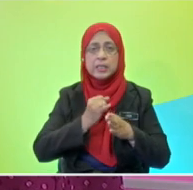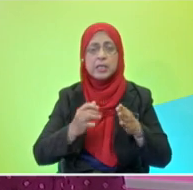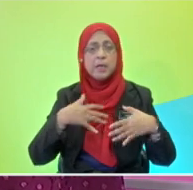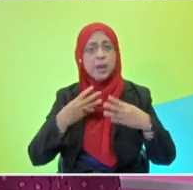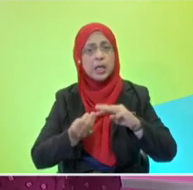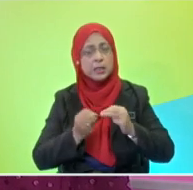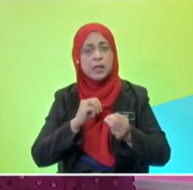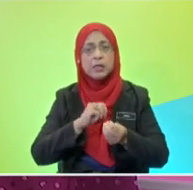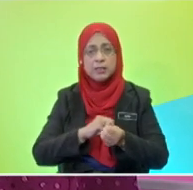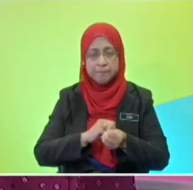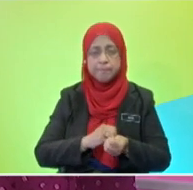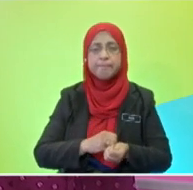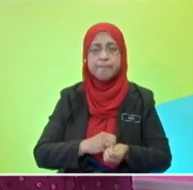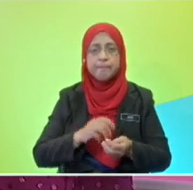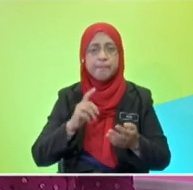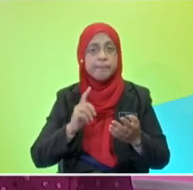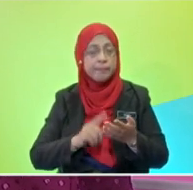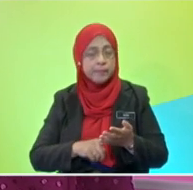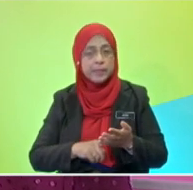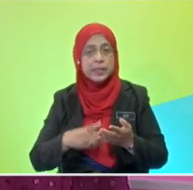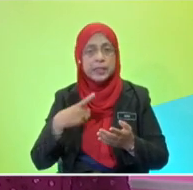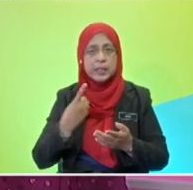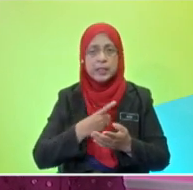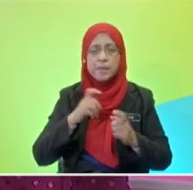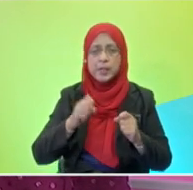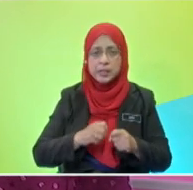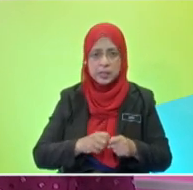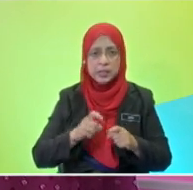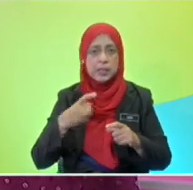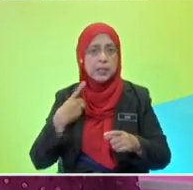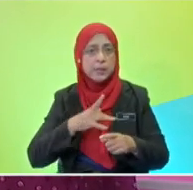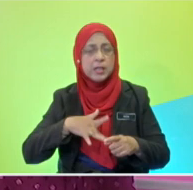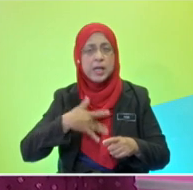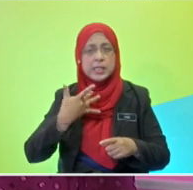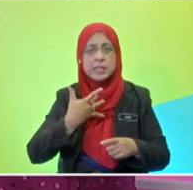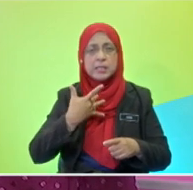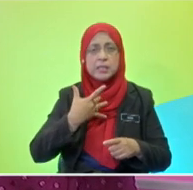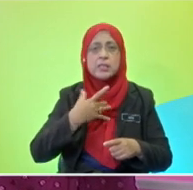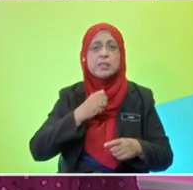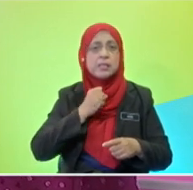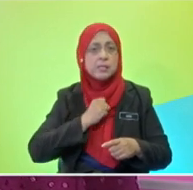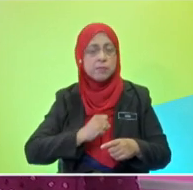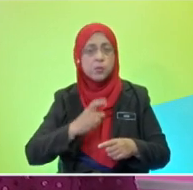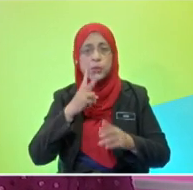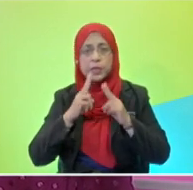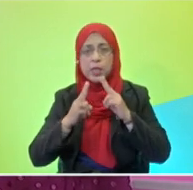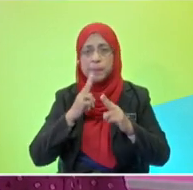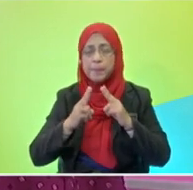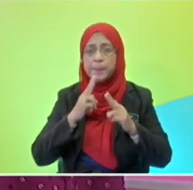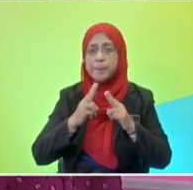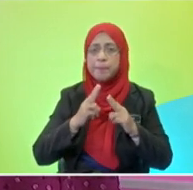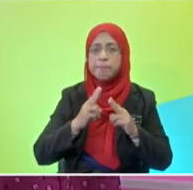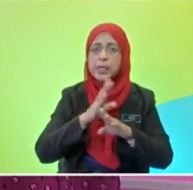kemudian bersimpati apabila Jiran ditimpa kemalangan Nah kita lihat mengucapkan takziah Jangan